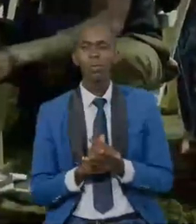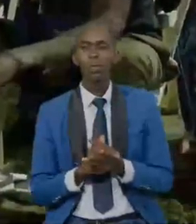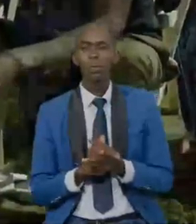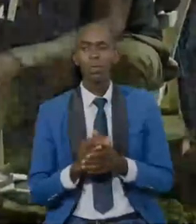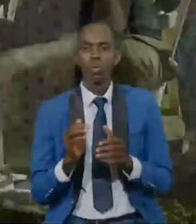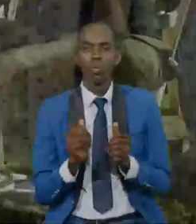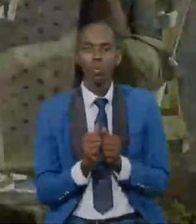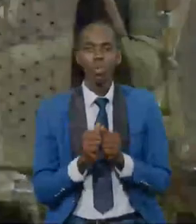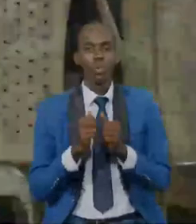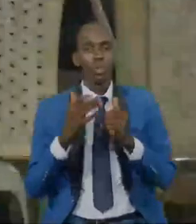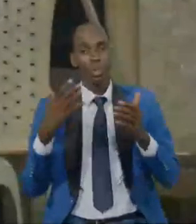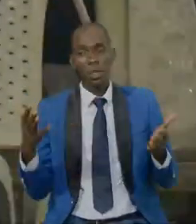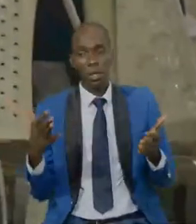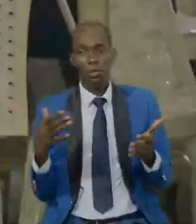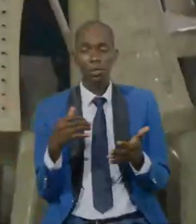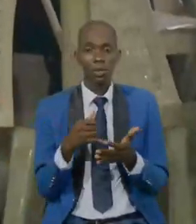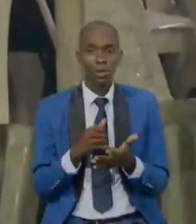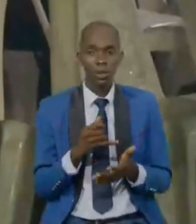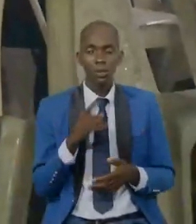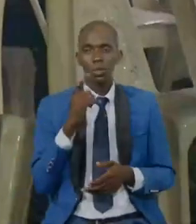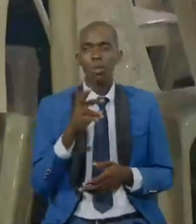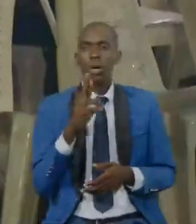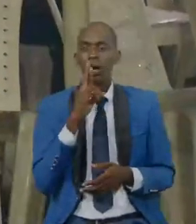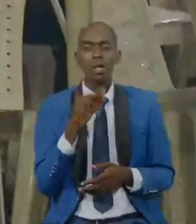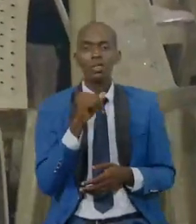de la paix. Sans cela,